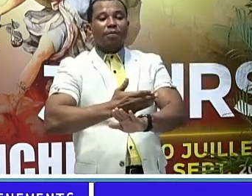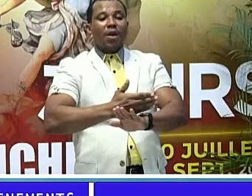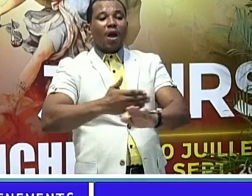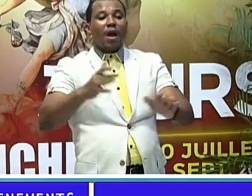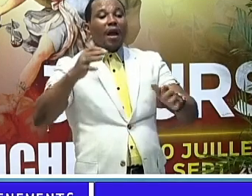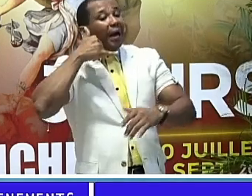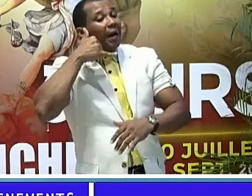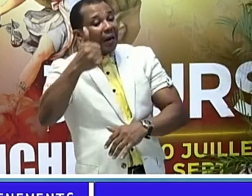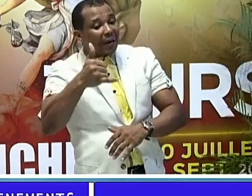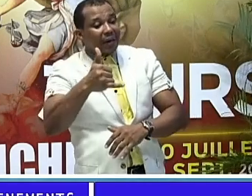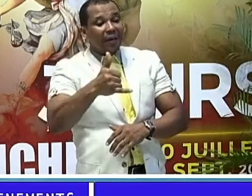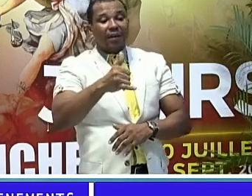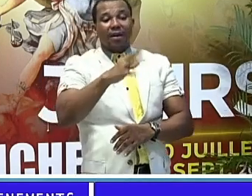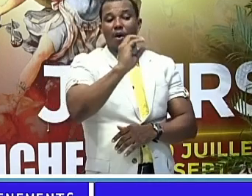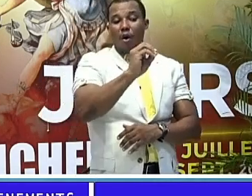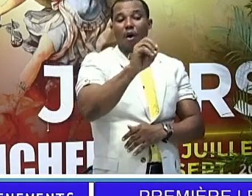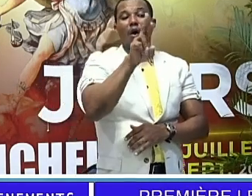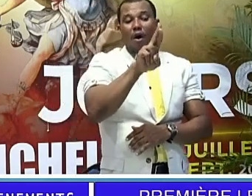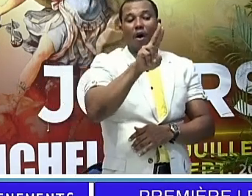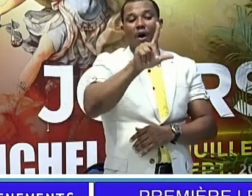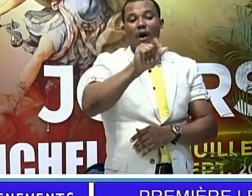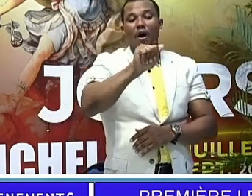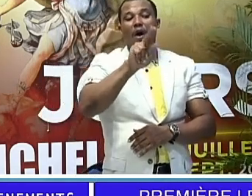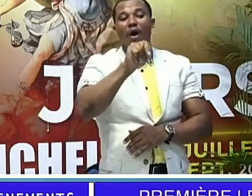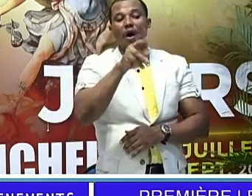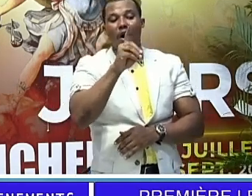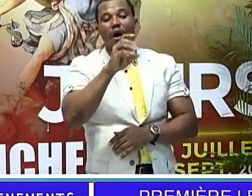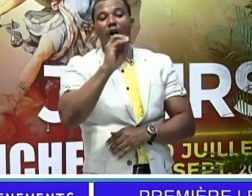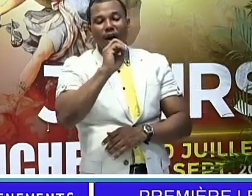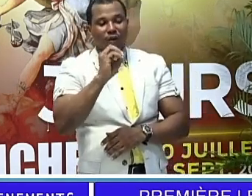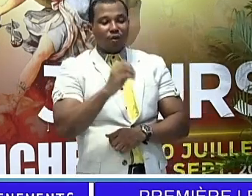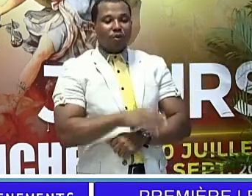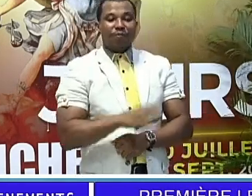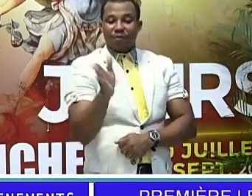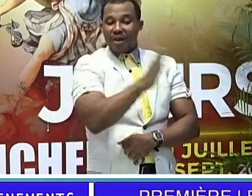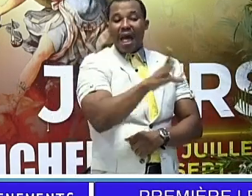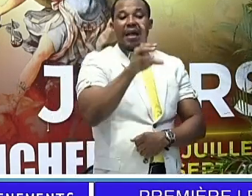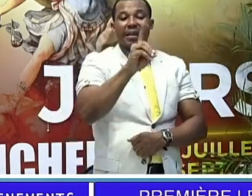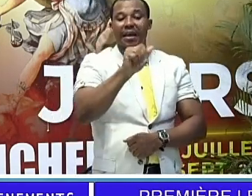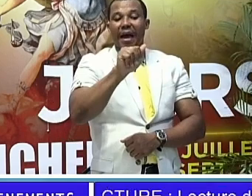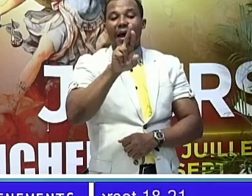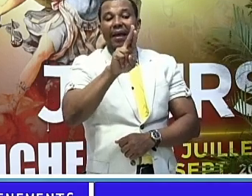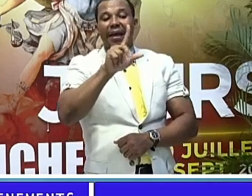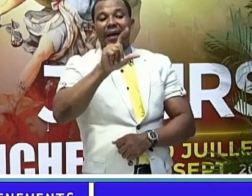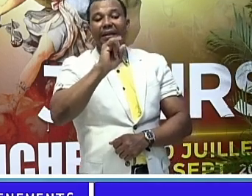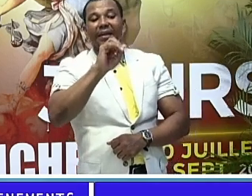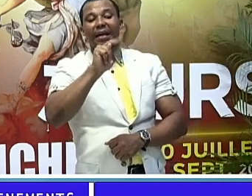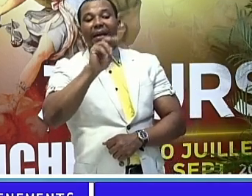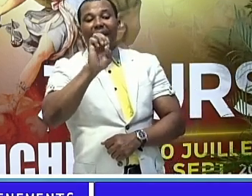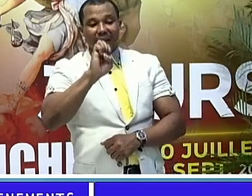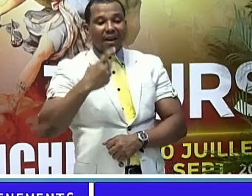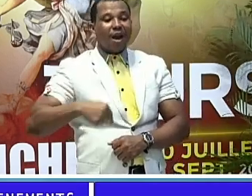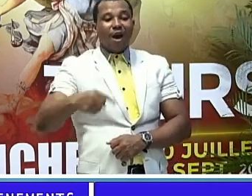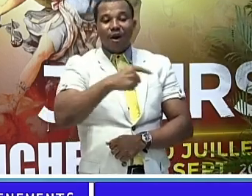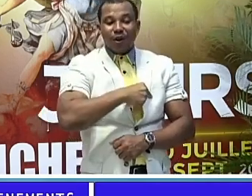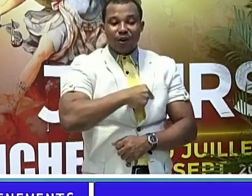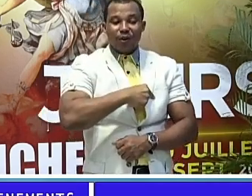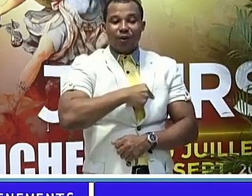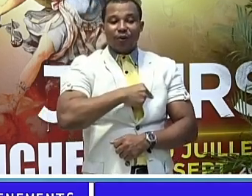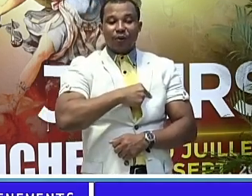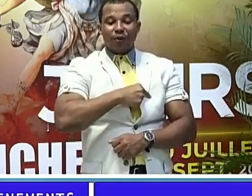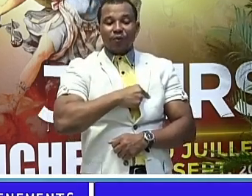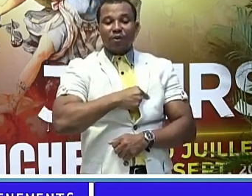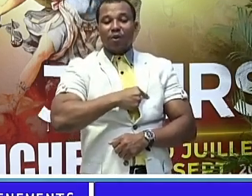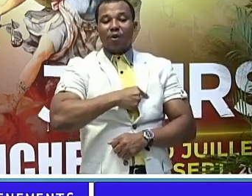contacter Darling contacter n'importe monde qui dans petite Marie. Il y a permis tout participer dans belle retraite ça. Nous t'ai quitté 10 places